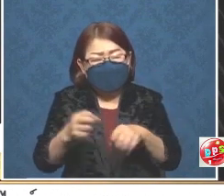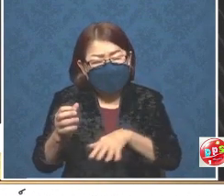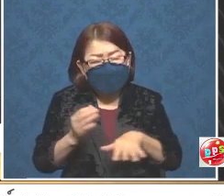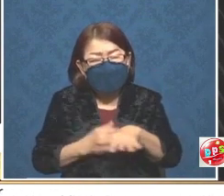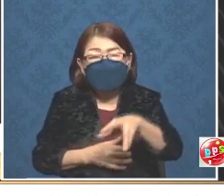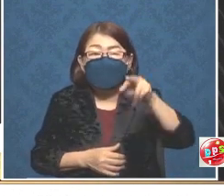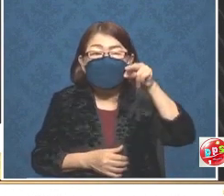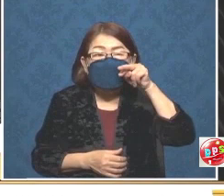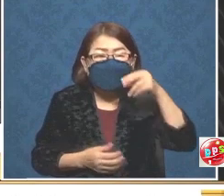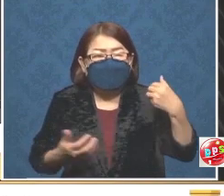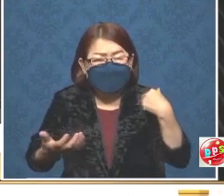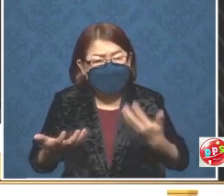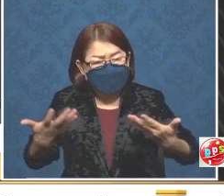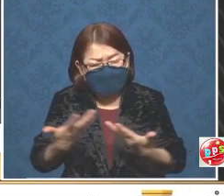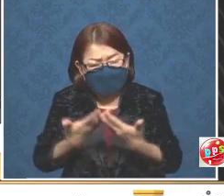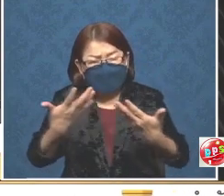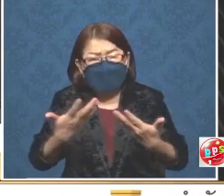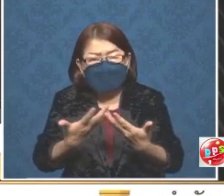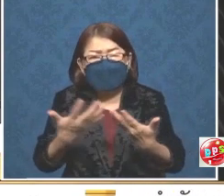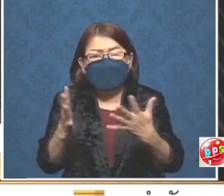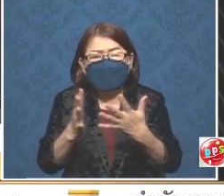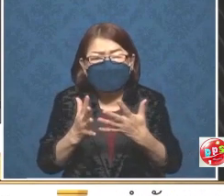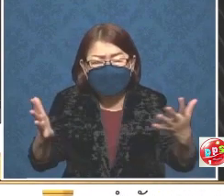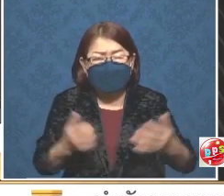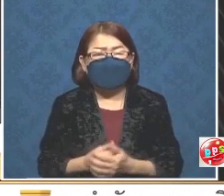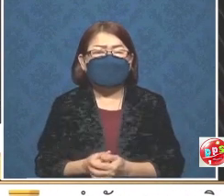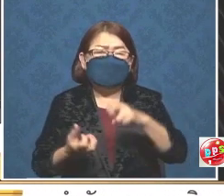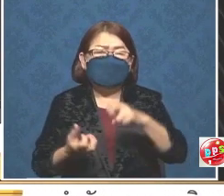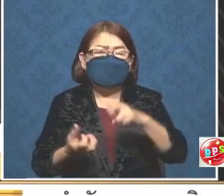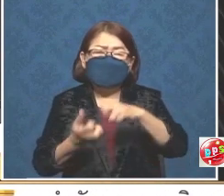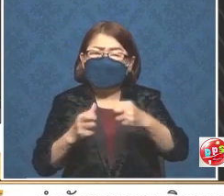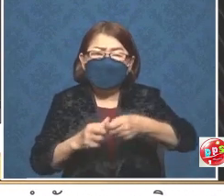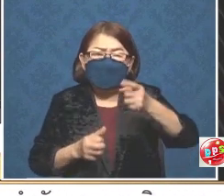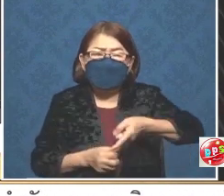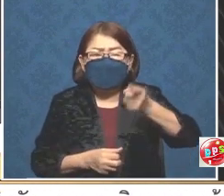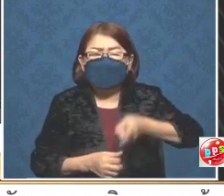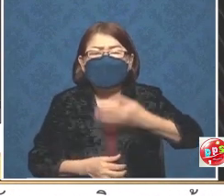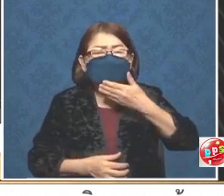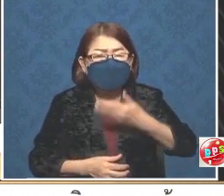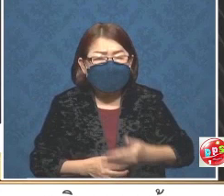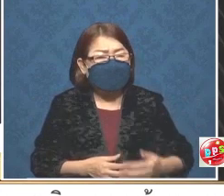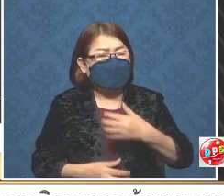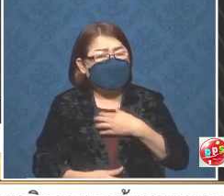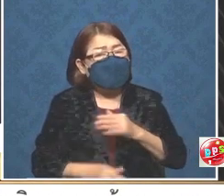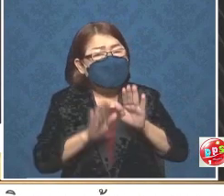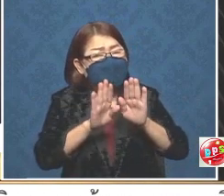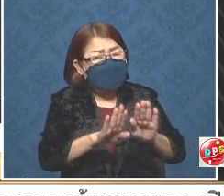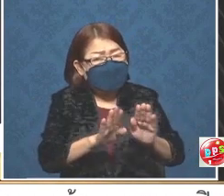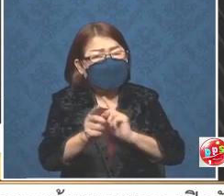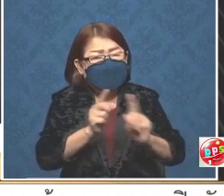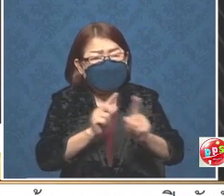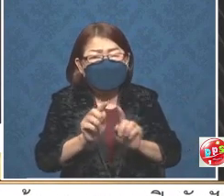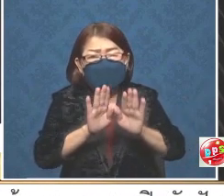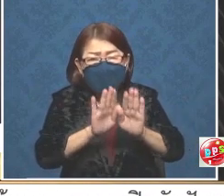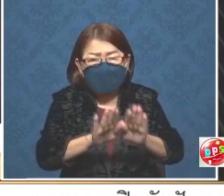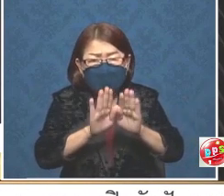วังน้อยนะคะปัญหาวชภพฤธนี้เป็นปัญหาซำสากนะคะที่จะหนหาหรอทานมาหายครั้งแล้วในสภาแ